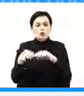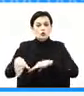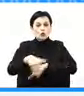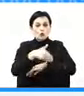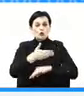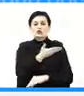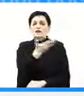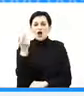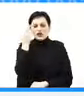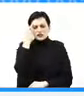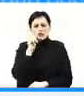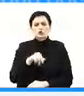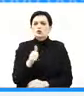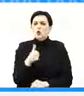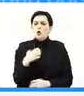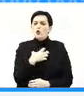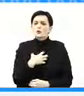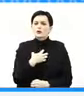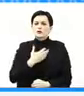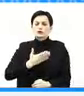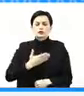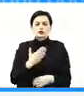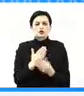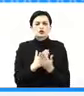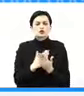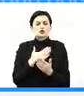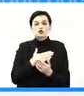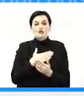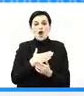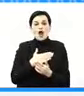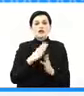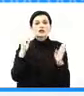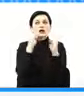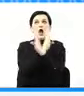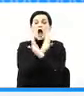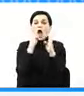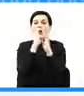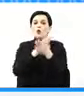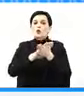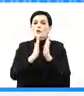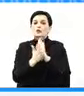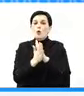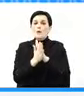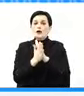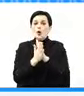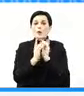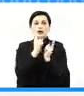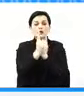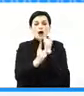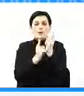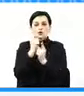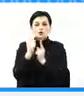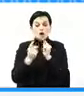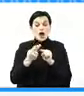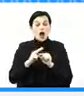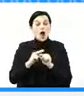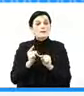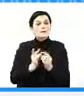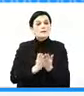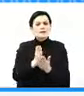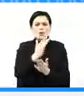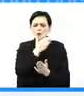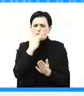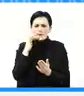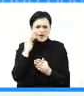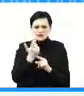თქვენ იცით, რამდენად მნიშვნელოვანია ჩვენთვის ეკოლოგიური მდგომარეობის გამოსწორება. ამ მიმართულებით